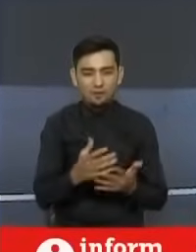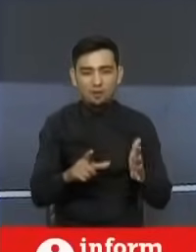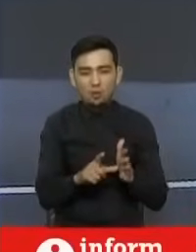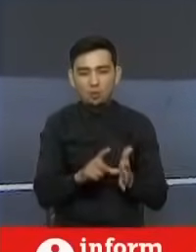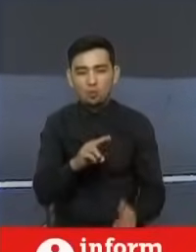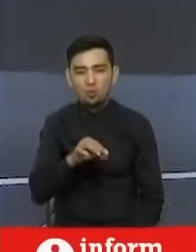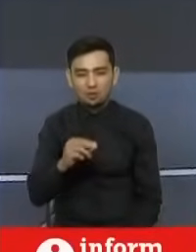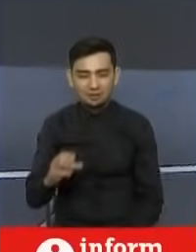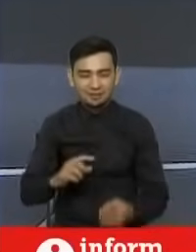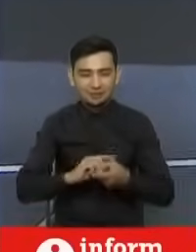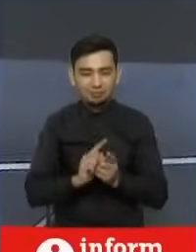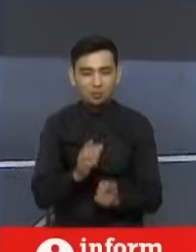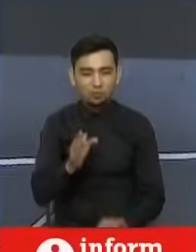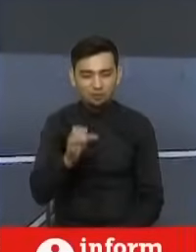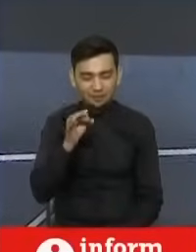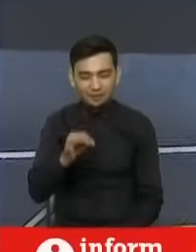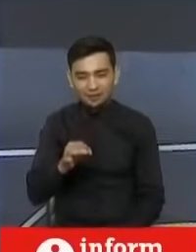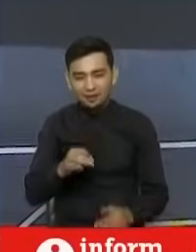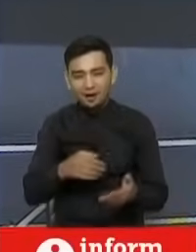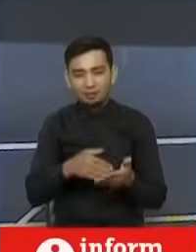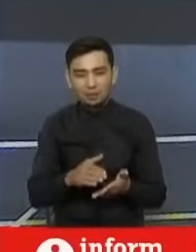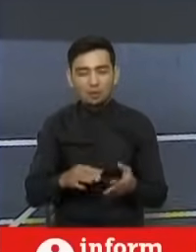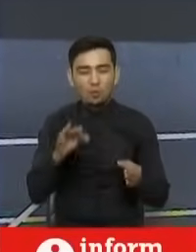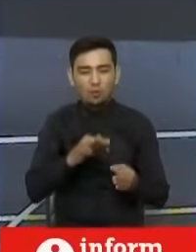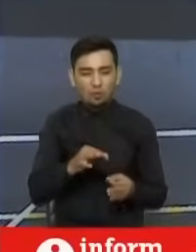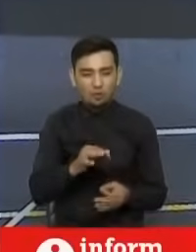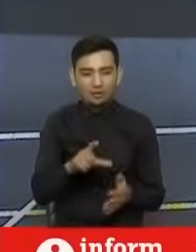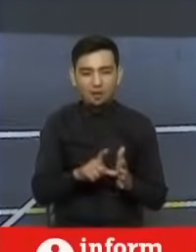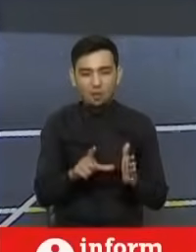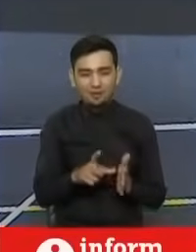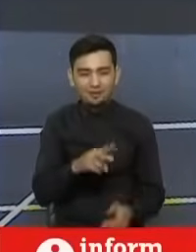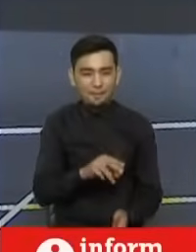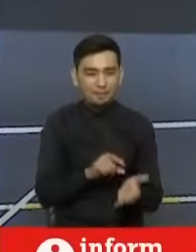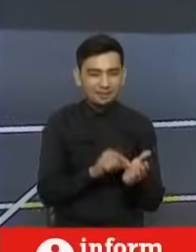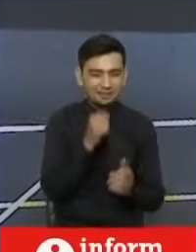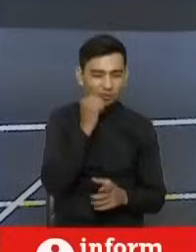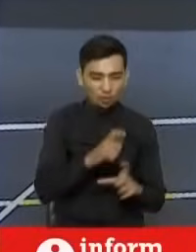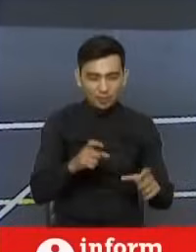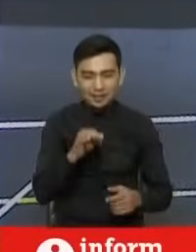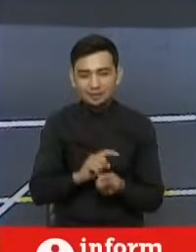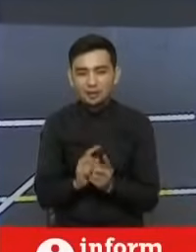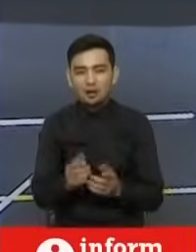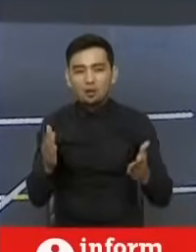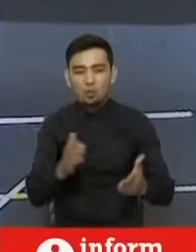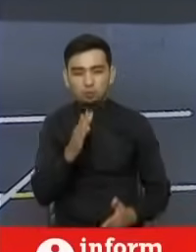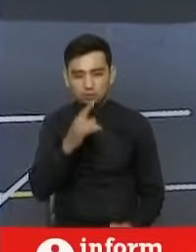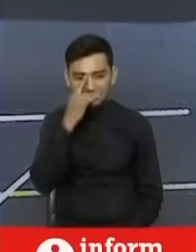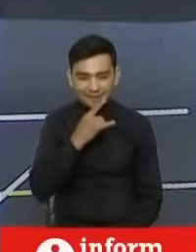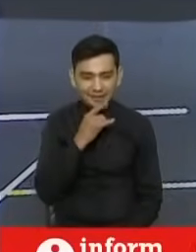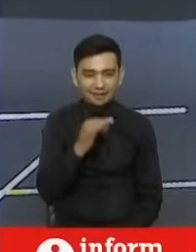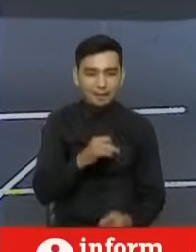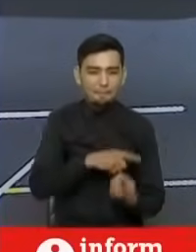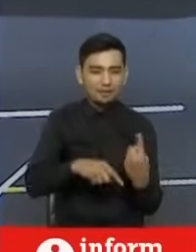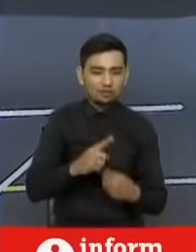кодекса. На этой же встрече было сказано об отмене подоходного налога для пенсионеров. Какие еще изменения ждут казахстанцев и отечественный